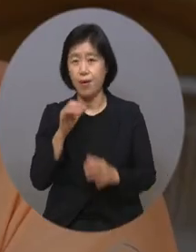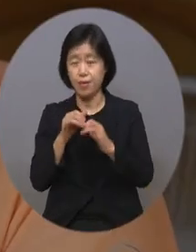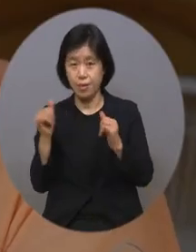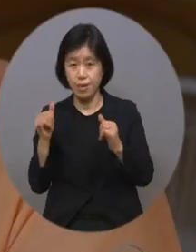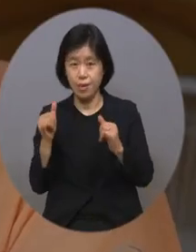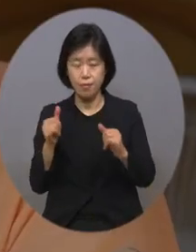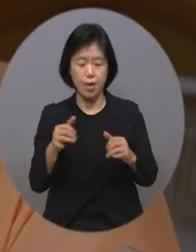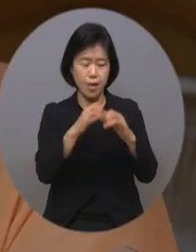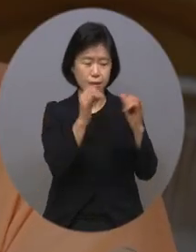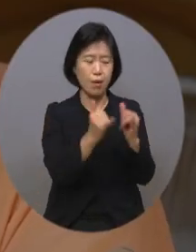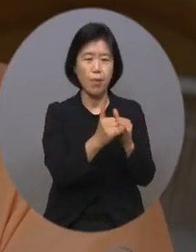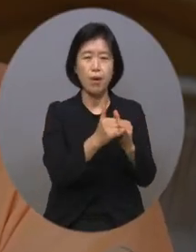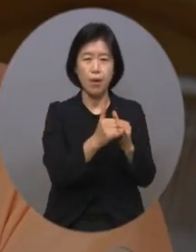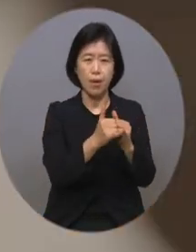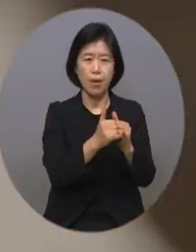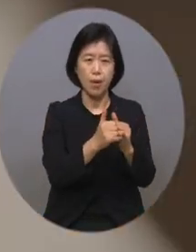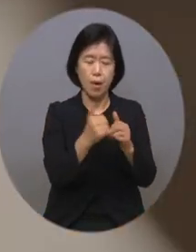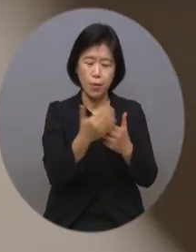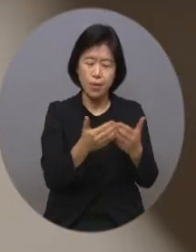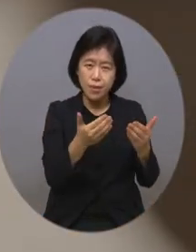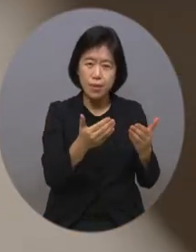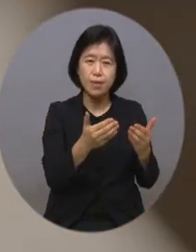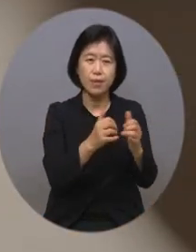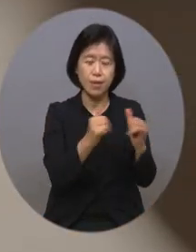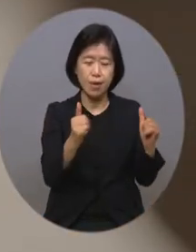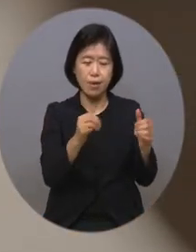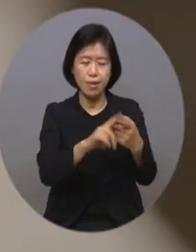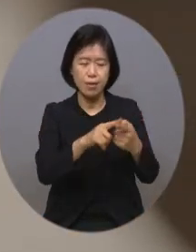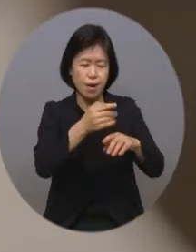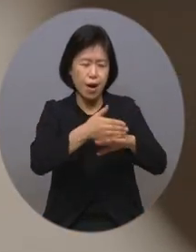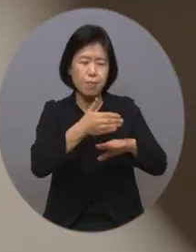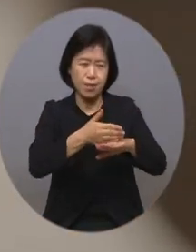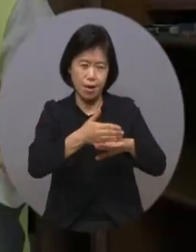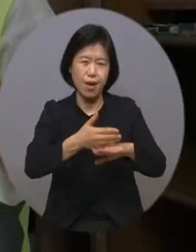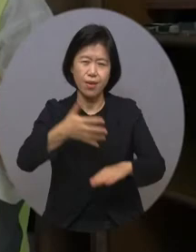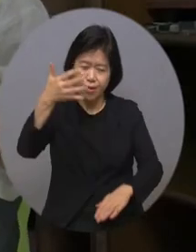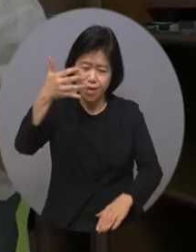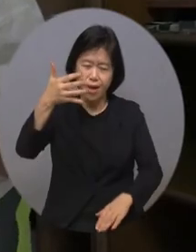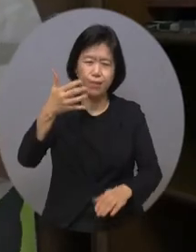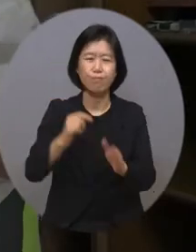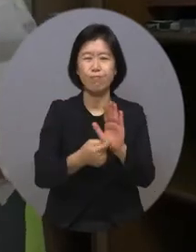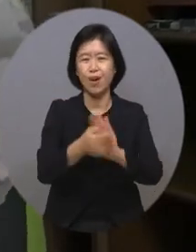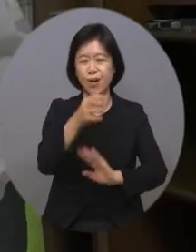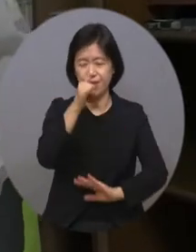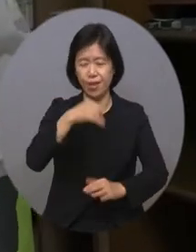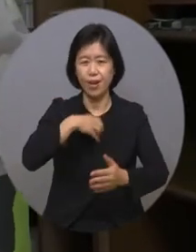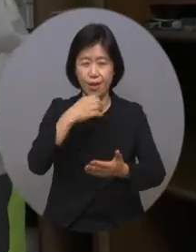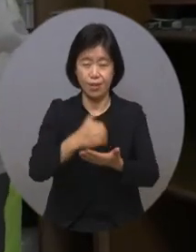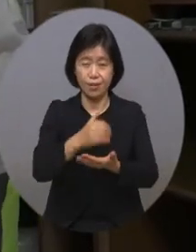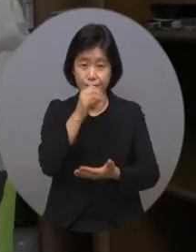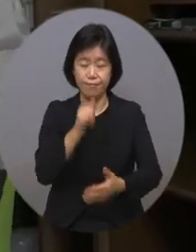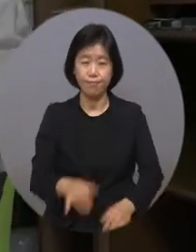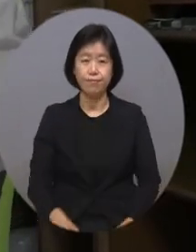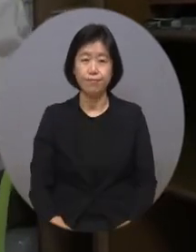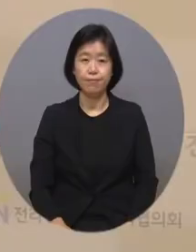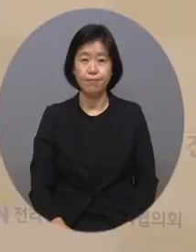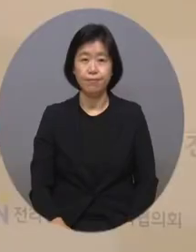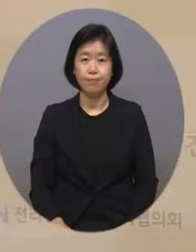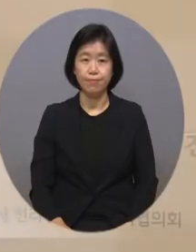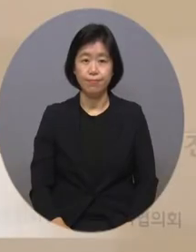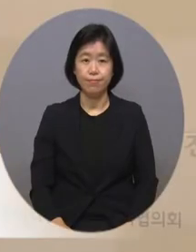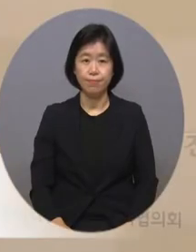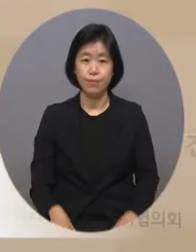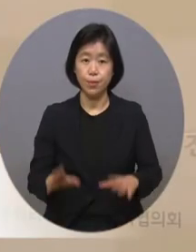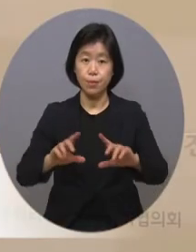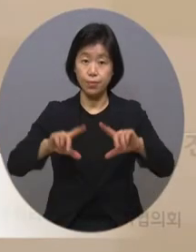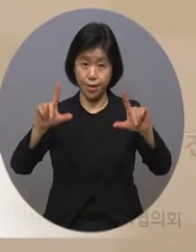종사자에게 감사를 표하는 영상이 상영돼 참석자들에게 깊은 감동의 자리가 됐습니다.